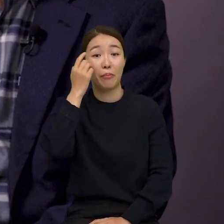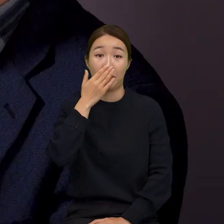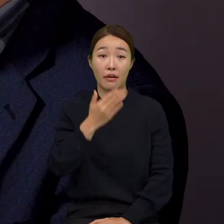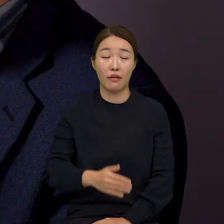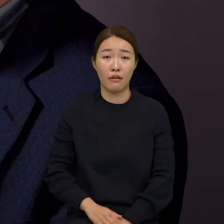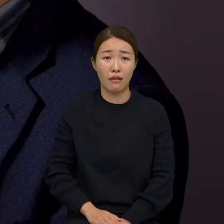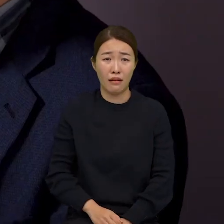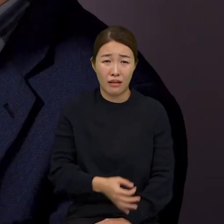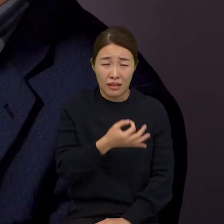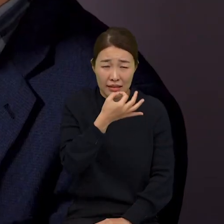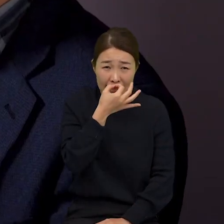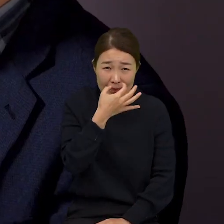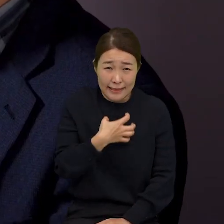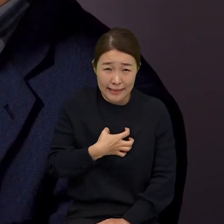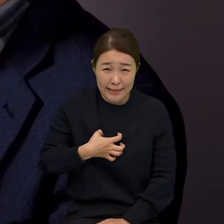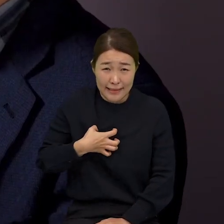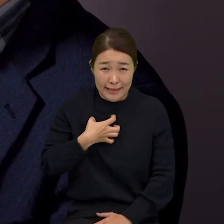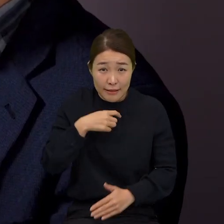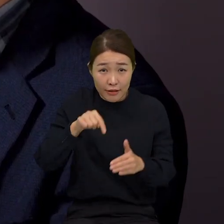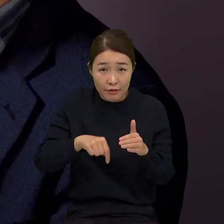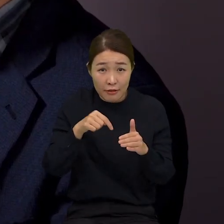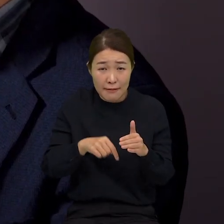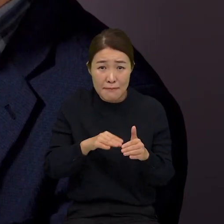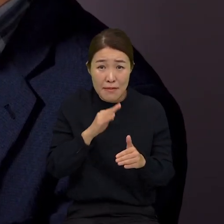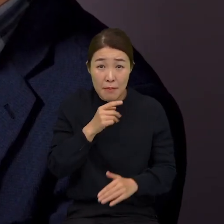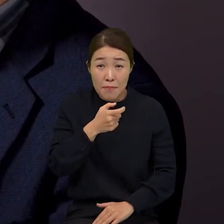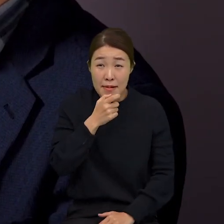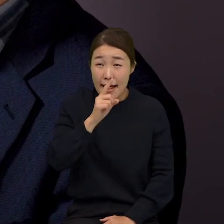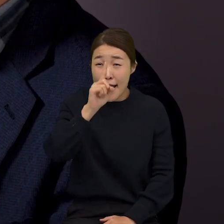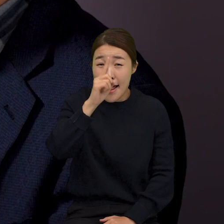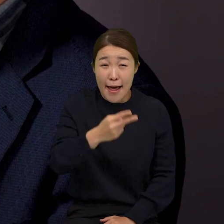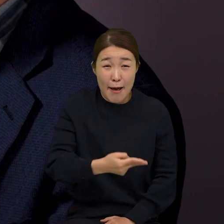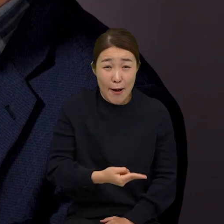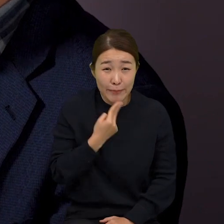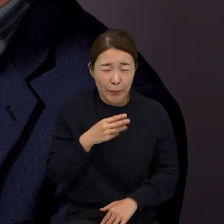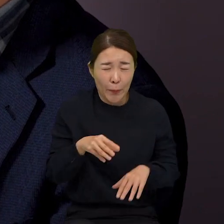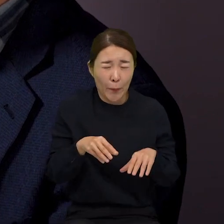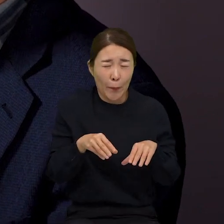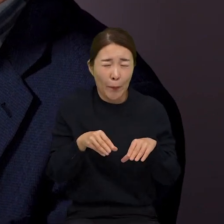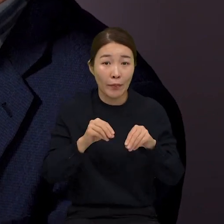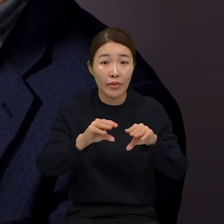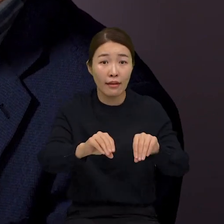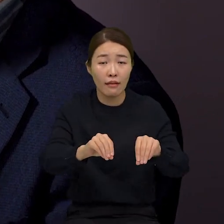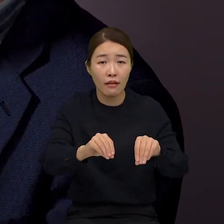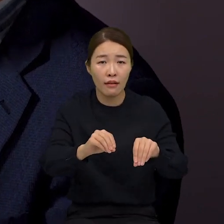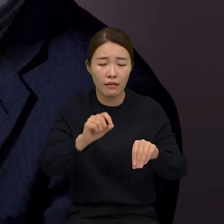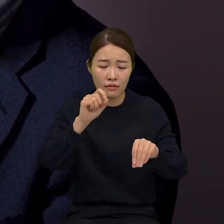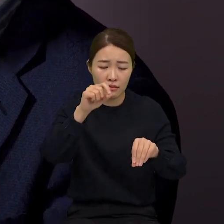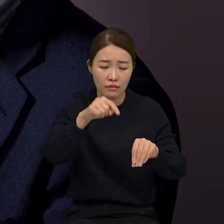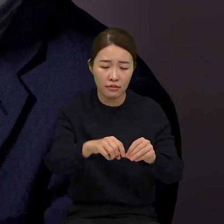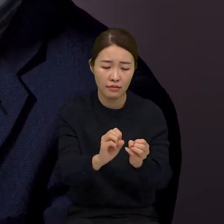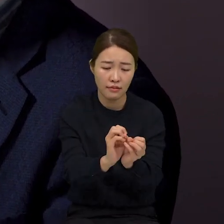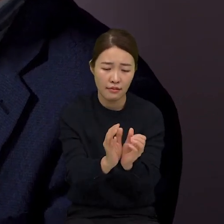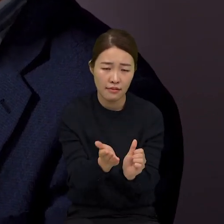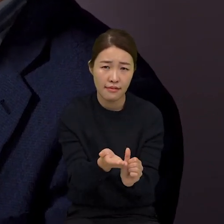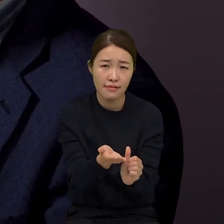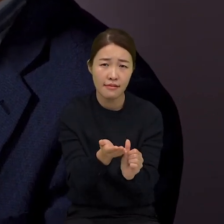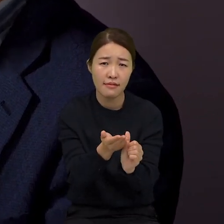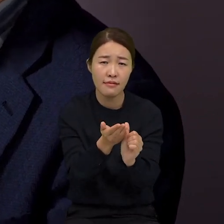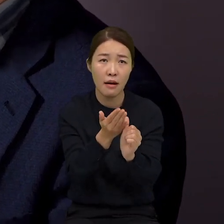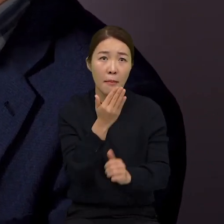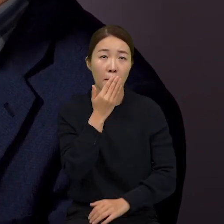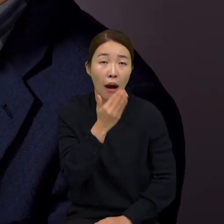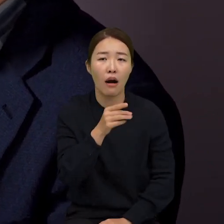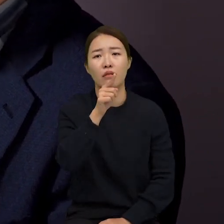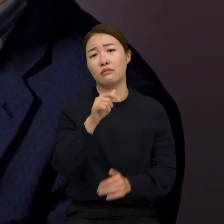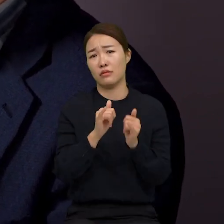있습니다. 절박함 속에서 정말 물 한 방울 없는 마른 땅에서 꽃을 피운 분들이라